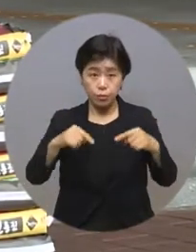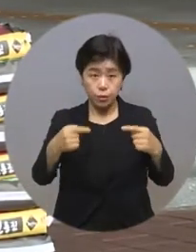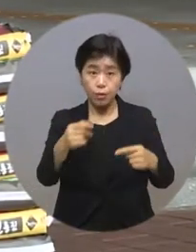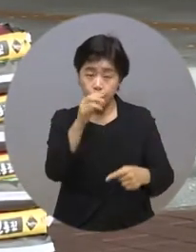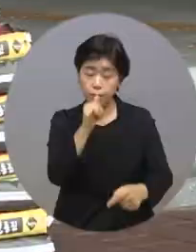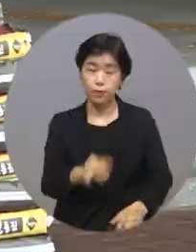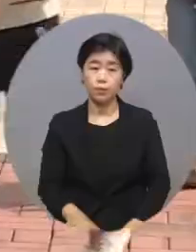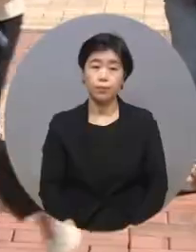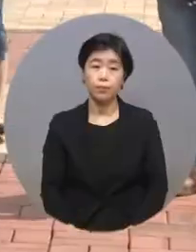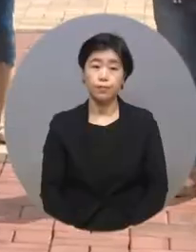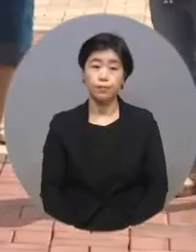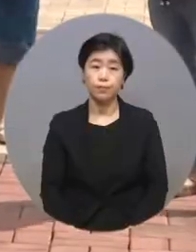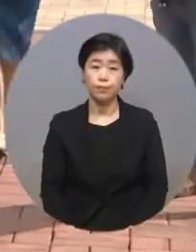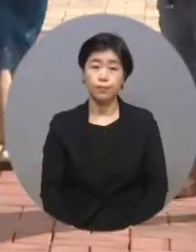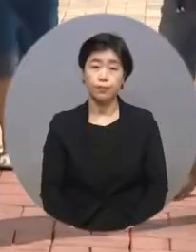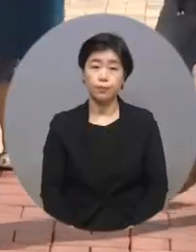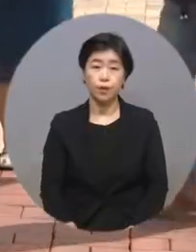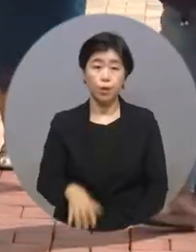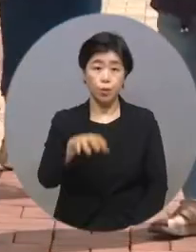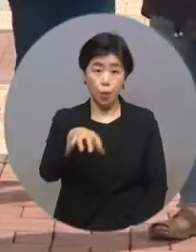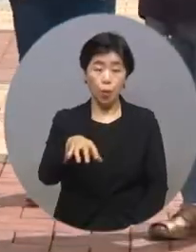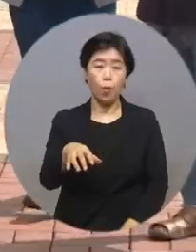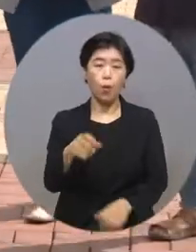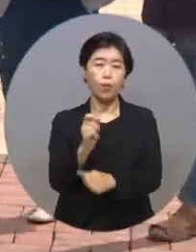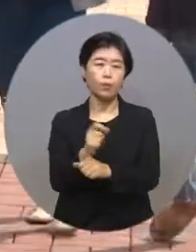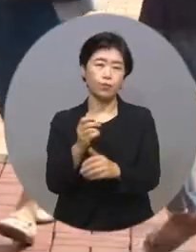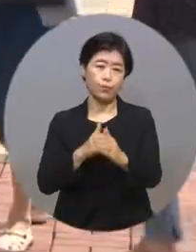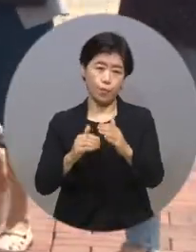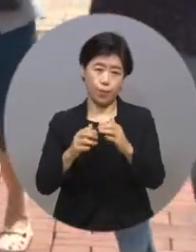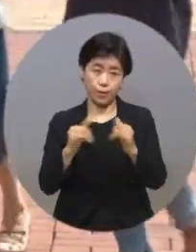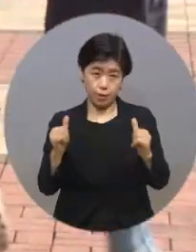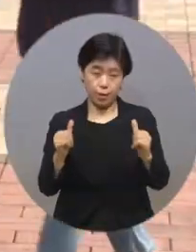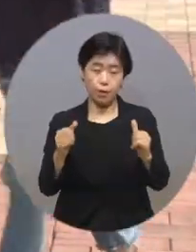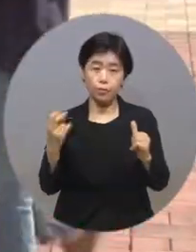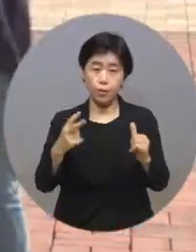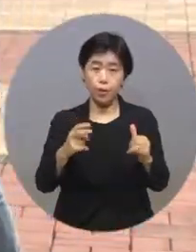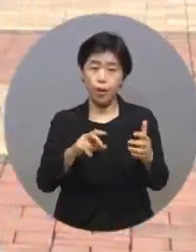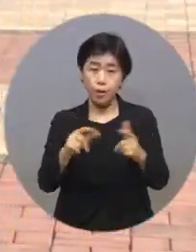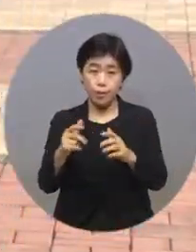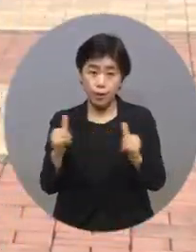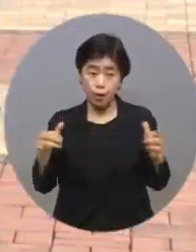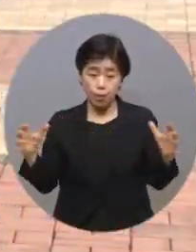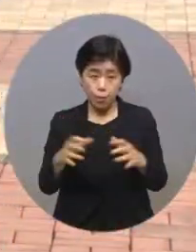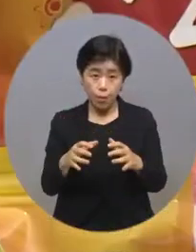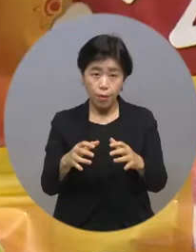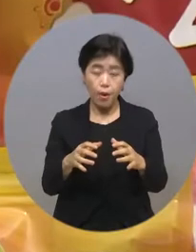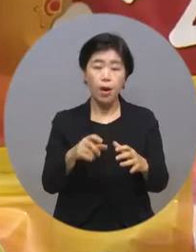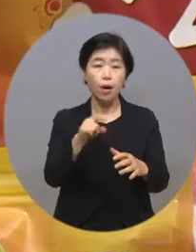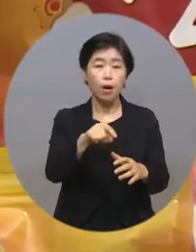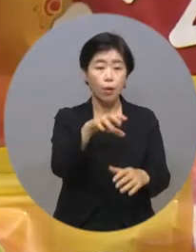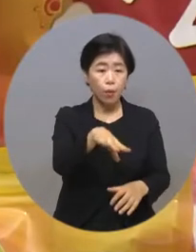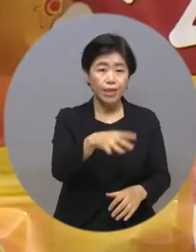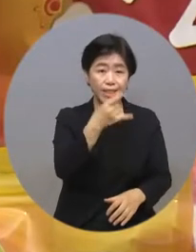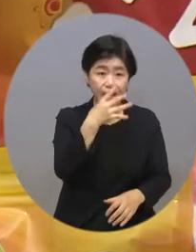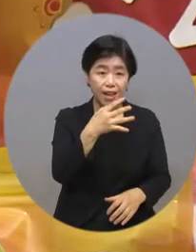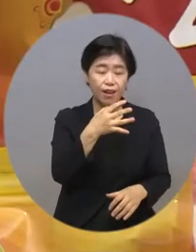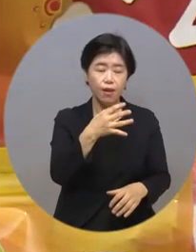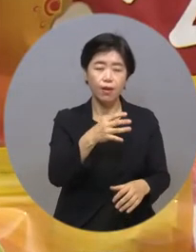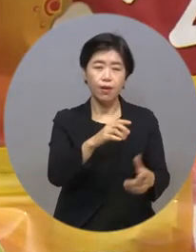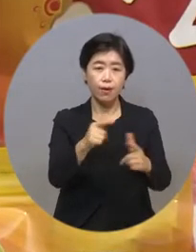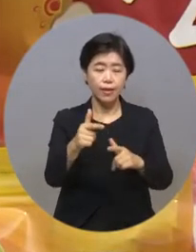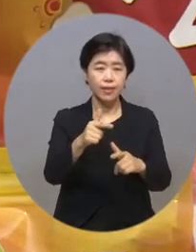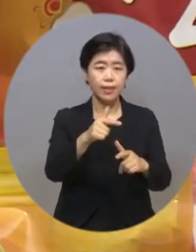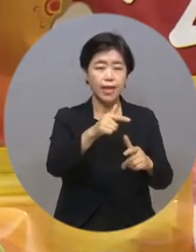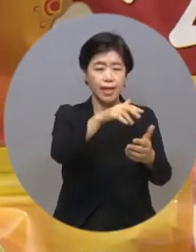진행되었습니다. 임실군 공무원과 유관기관은 임실에서 생산된 신동진 쌀 해보듬이 사주기 운동에